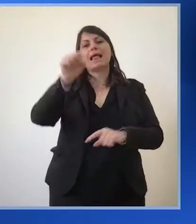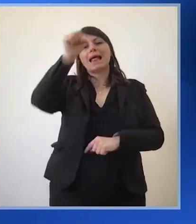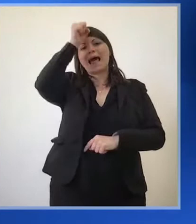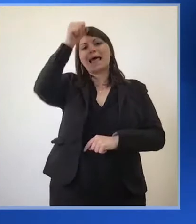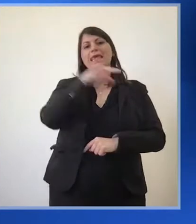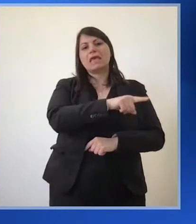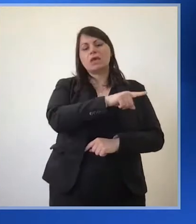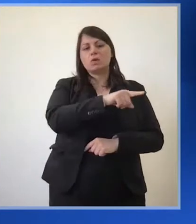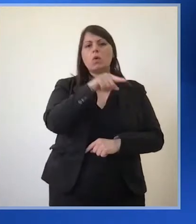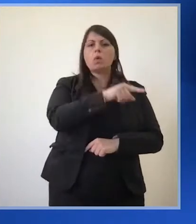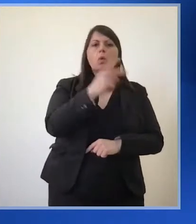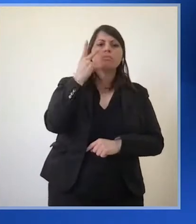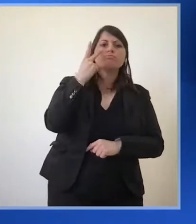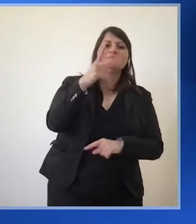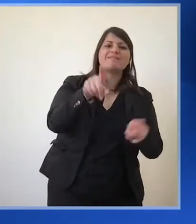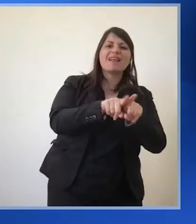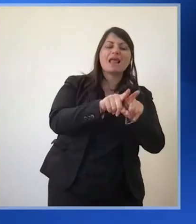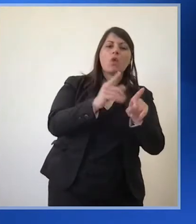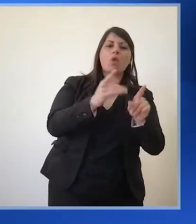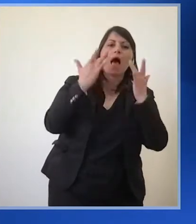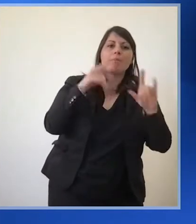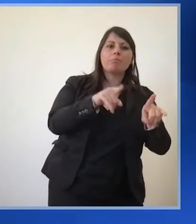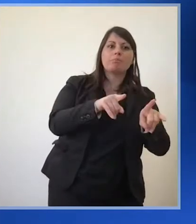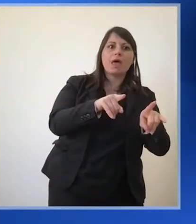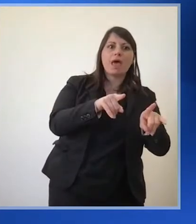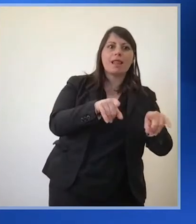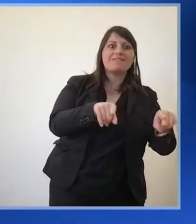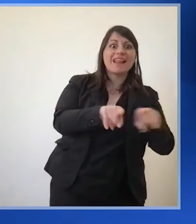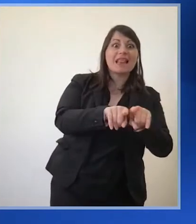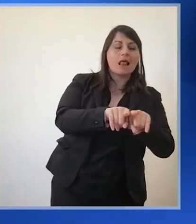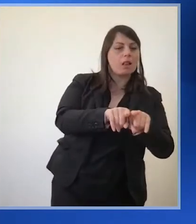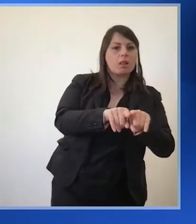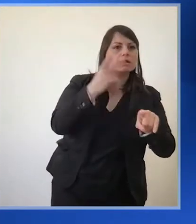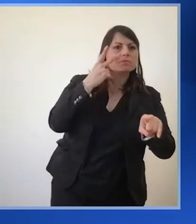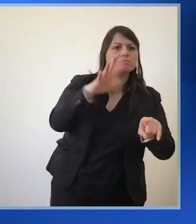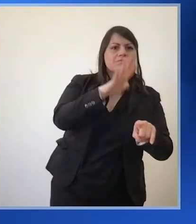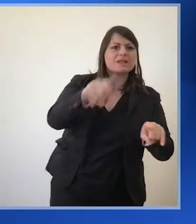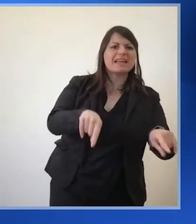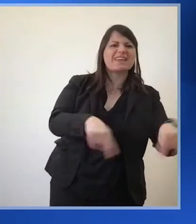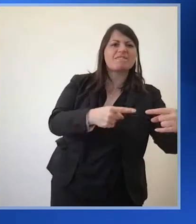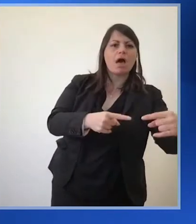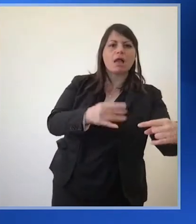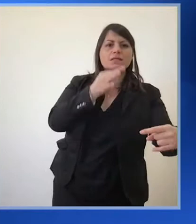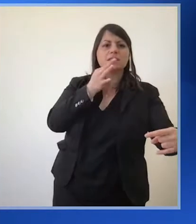un fratello, ma come un rivale, e pensa a come eliminarlo.